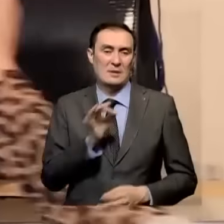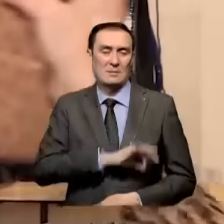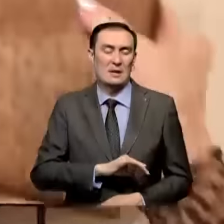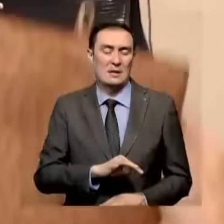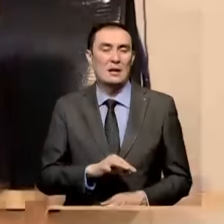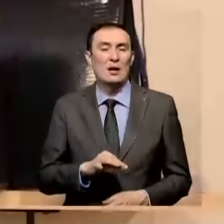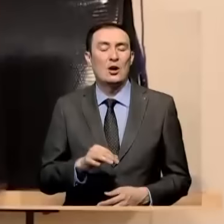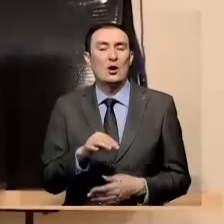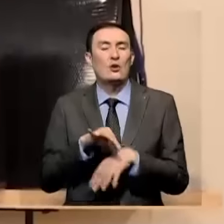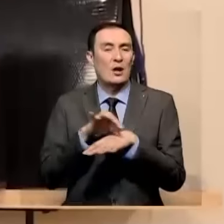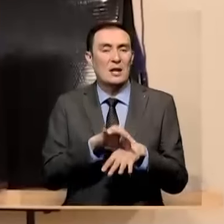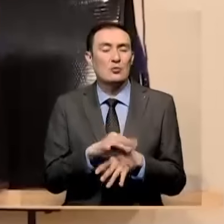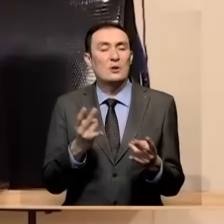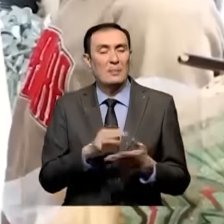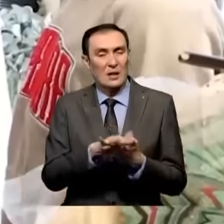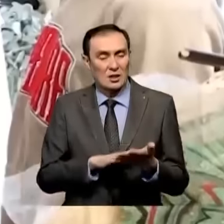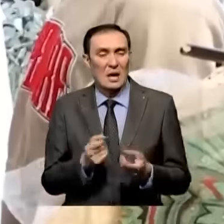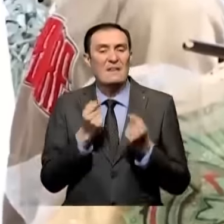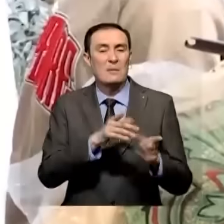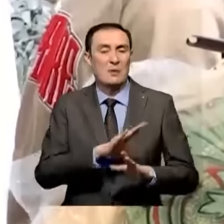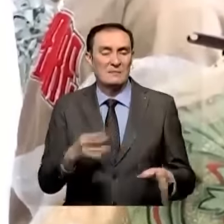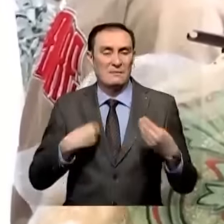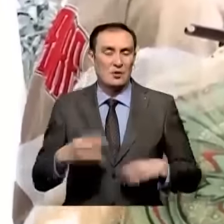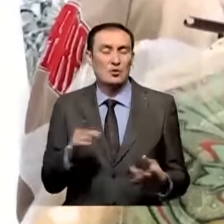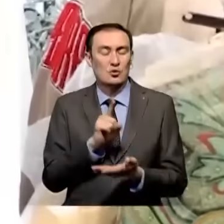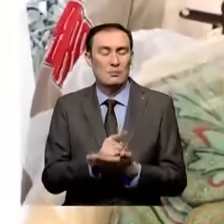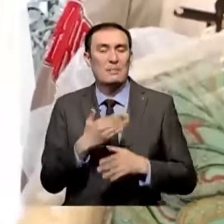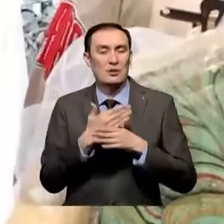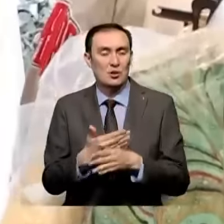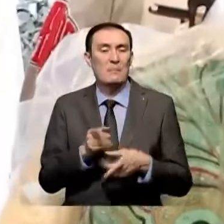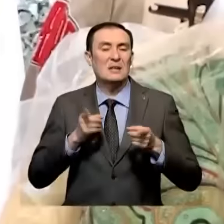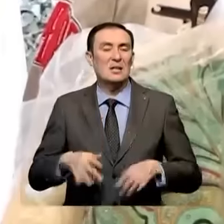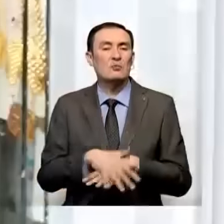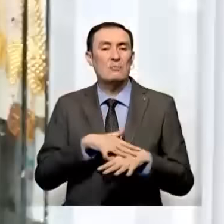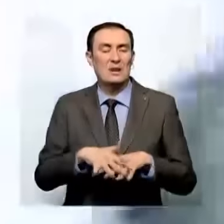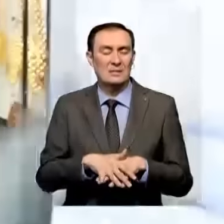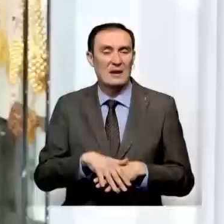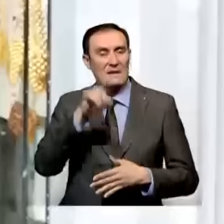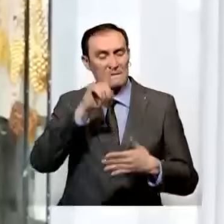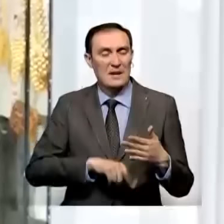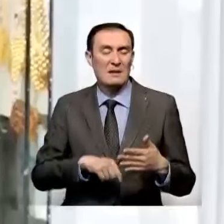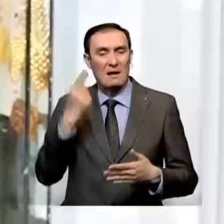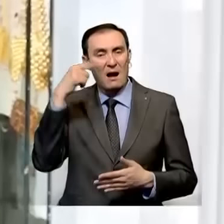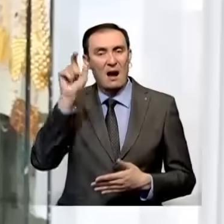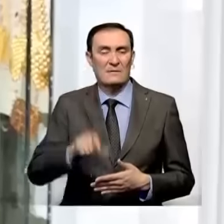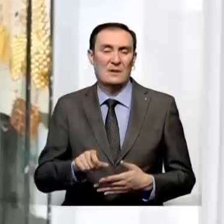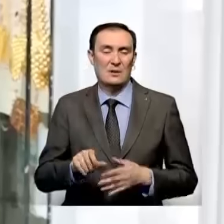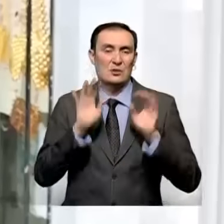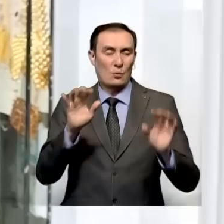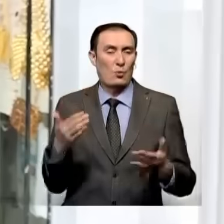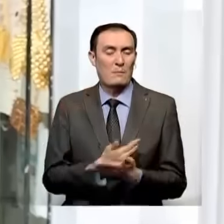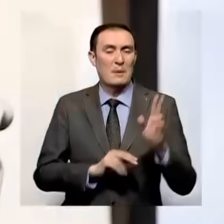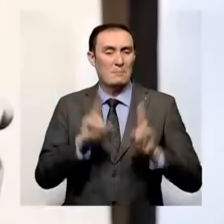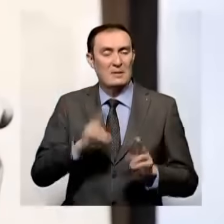Тенденция донашивать, а не выбрасывать с государственной поддержкой должна стать по-настоящему массовой, верят авторы закона. С новыми правилами